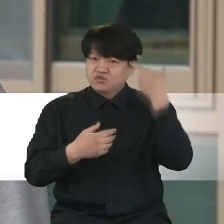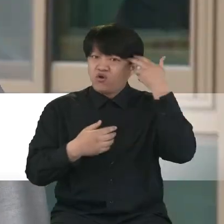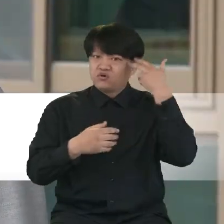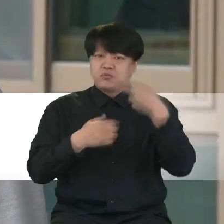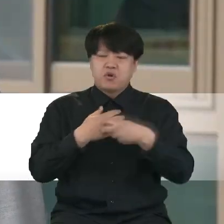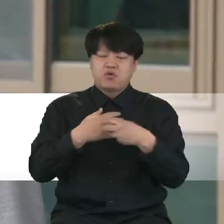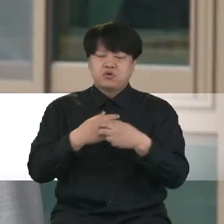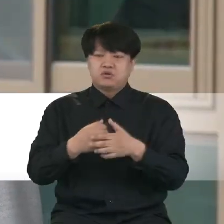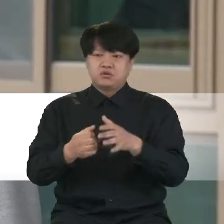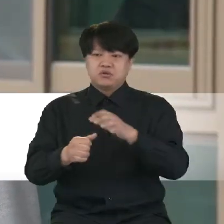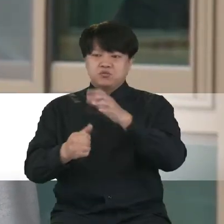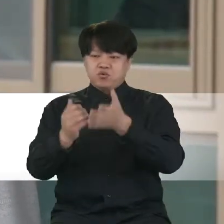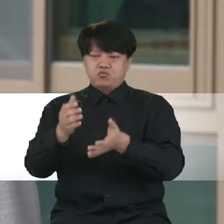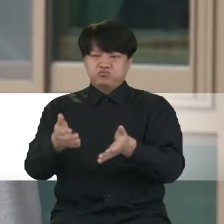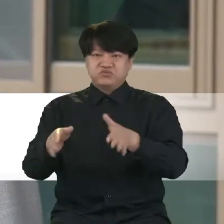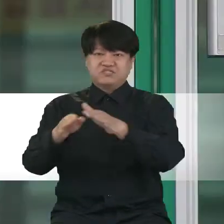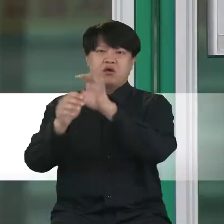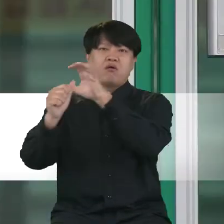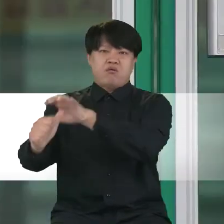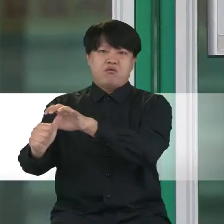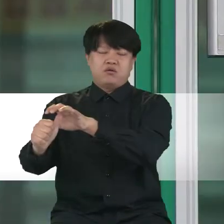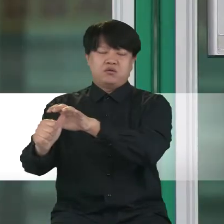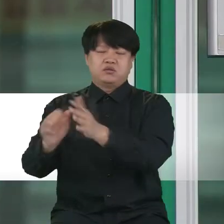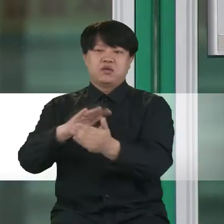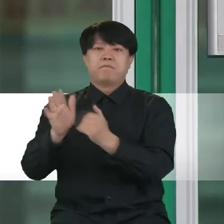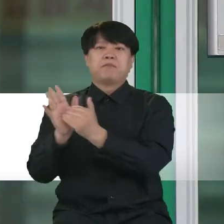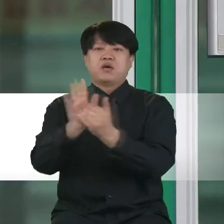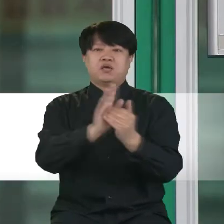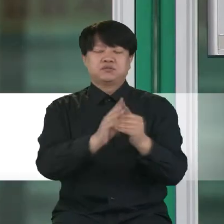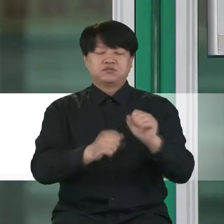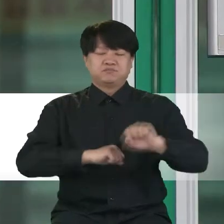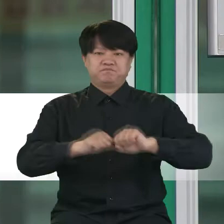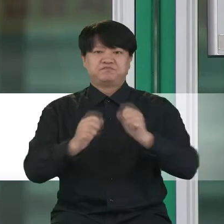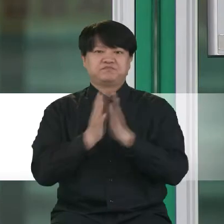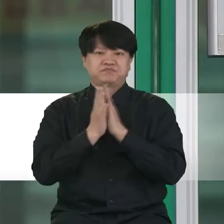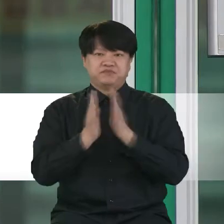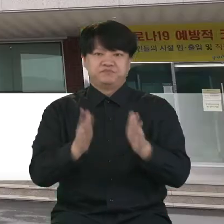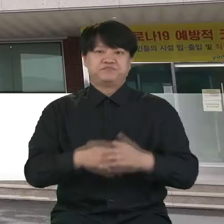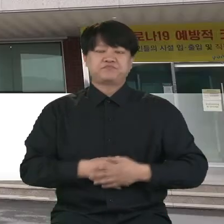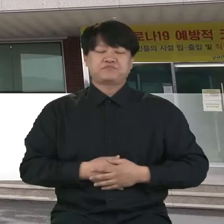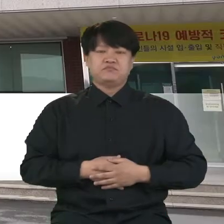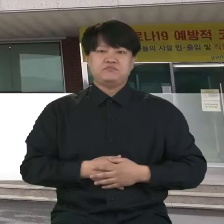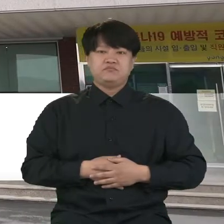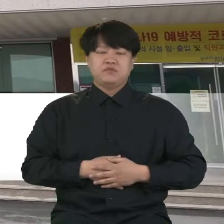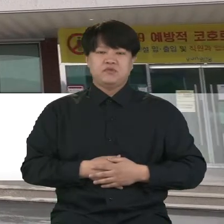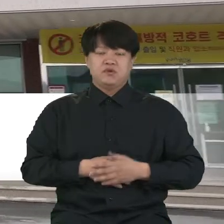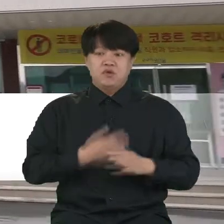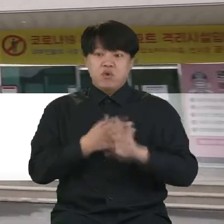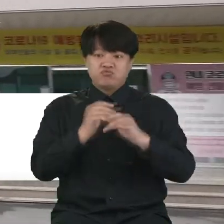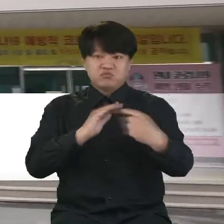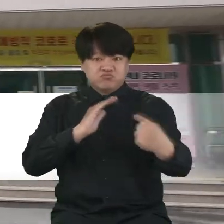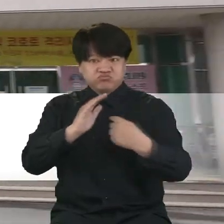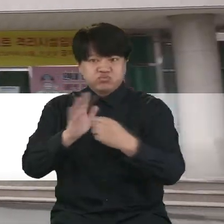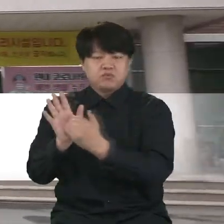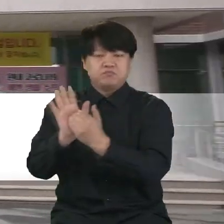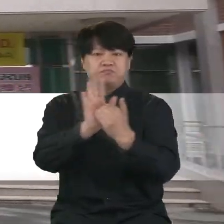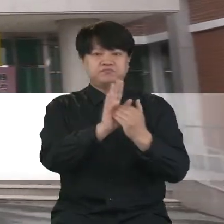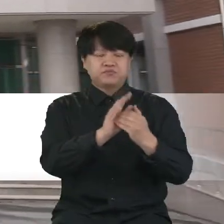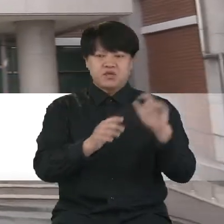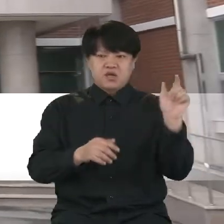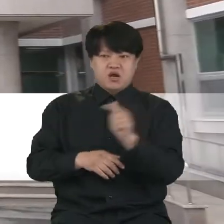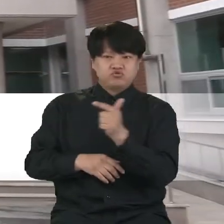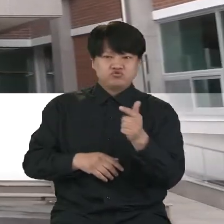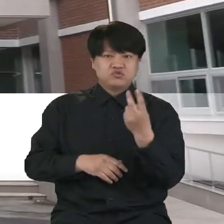코호트 경리 수준에 상응하는 감염 예방 조치를 시행하고 있습니다 외부인 출입 의한 전면 통제와 1일